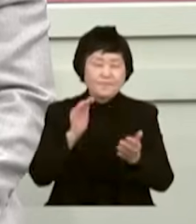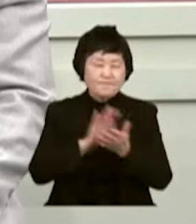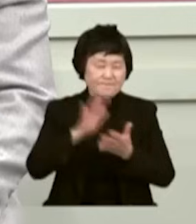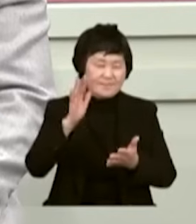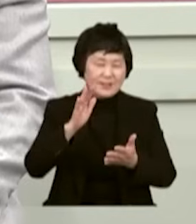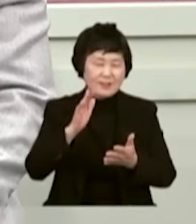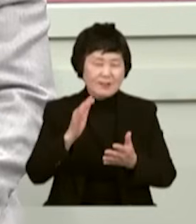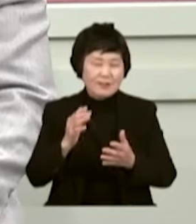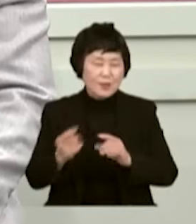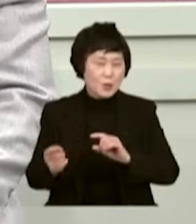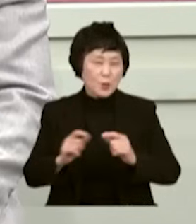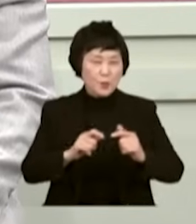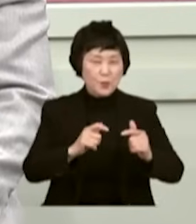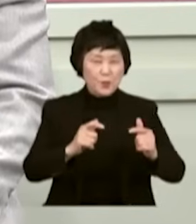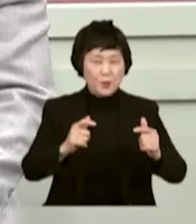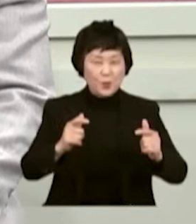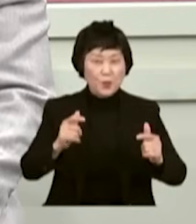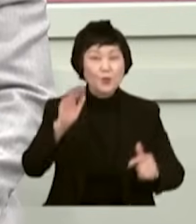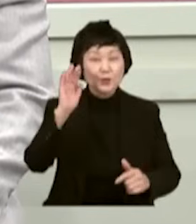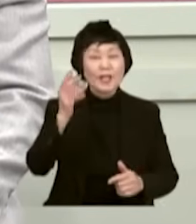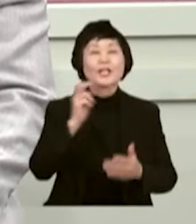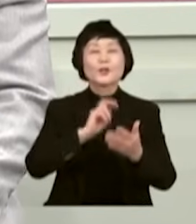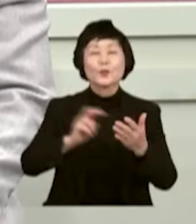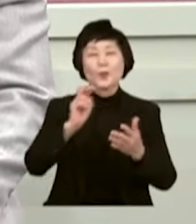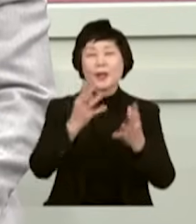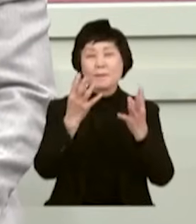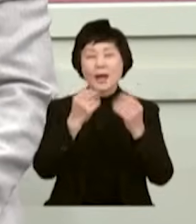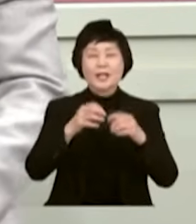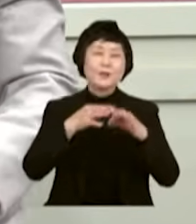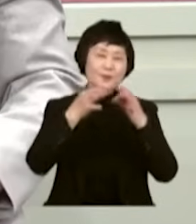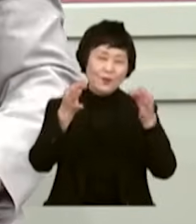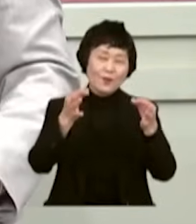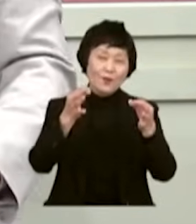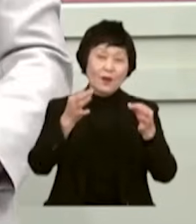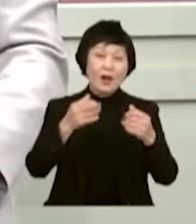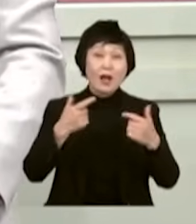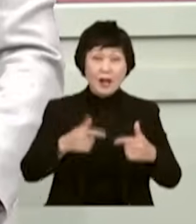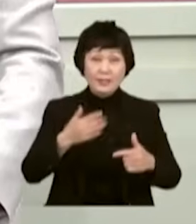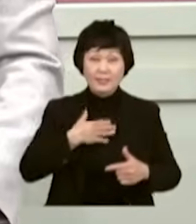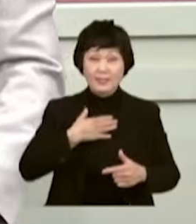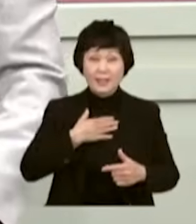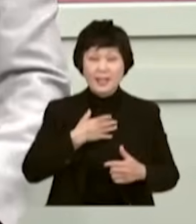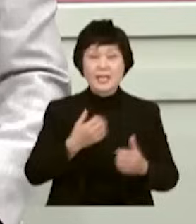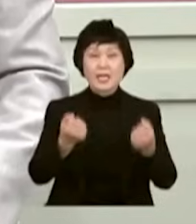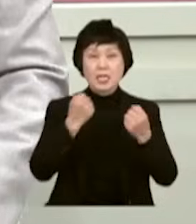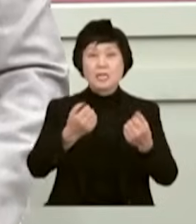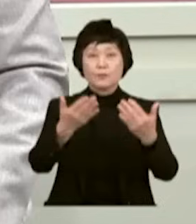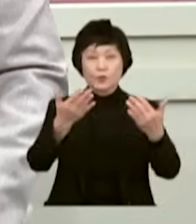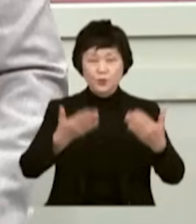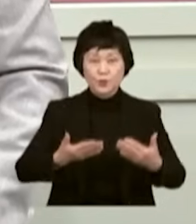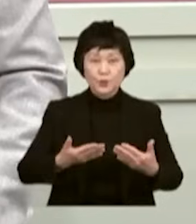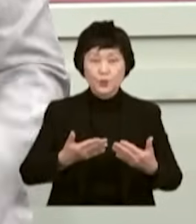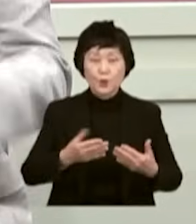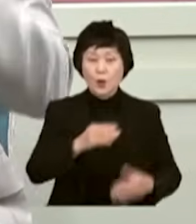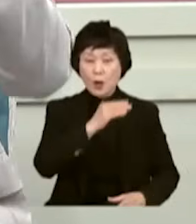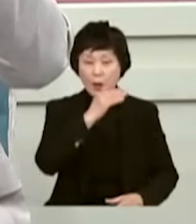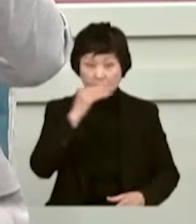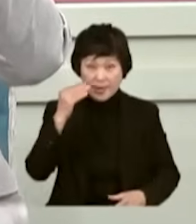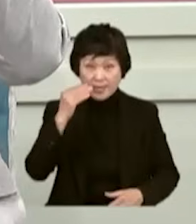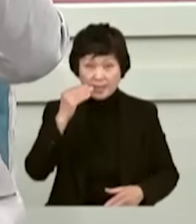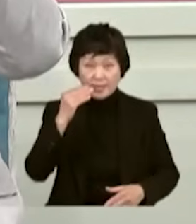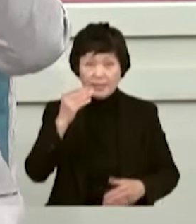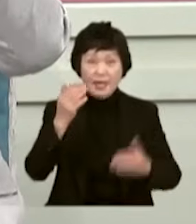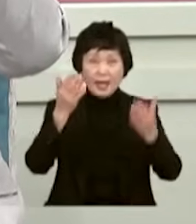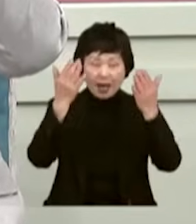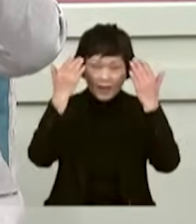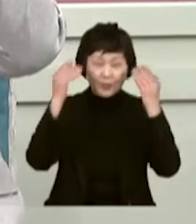많이 해주셨었어요. 그래서 항상 제 옆에 힘을 주셨고 늘 영구가 올바르게 학교 생활할 수